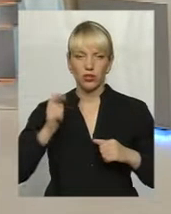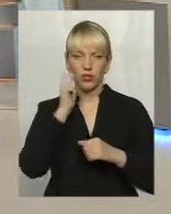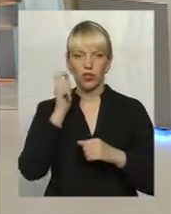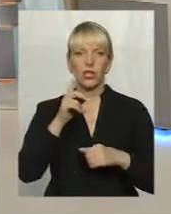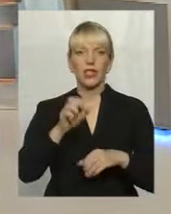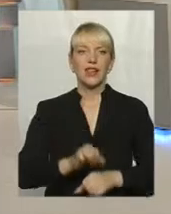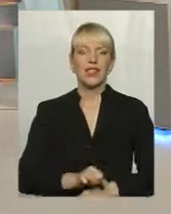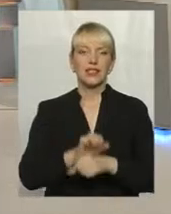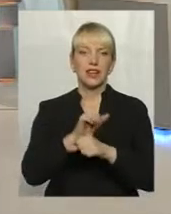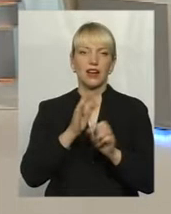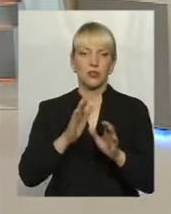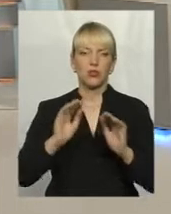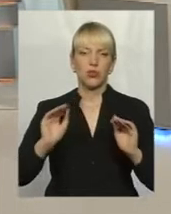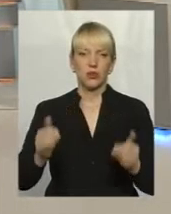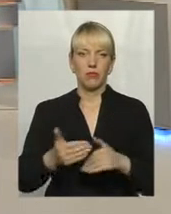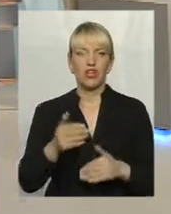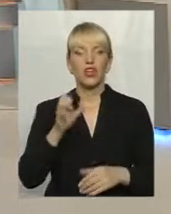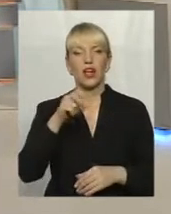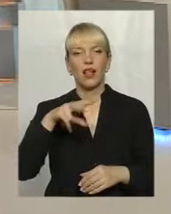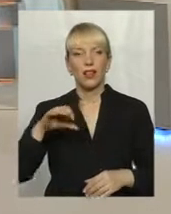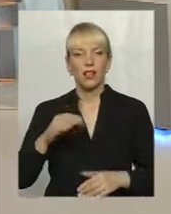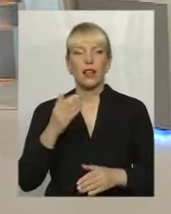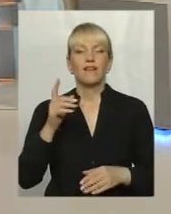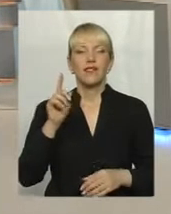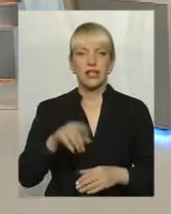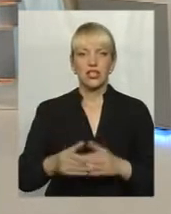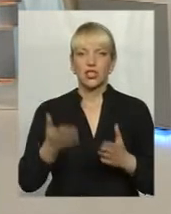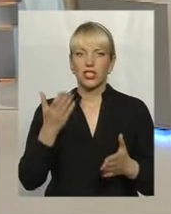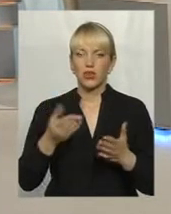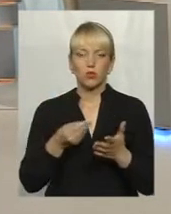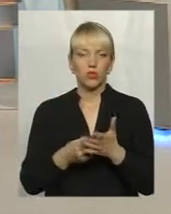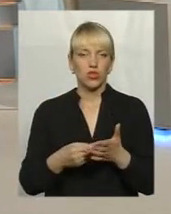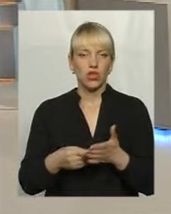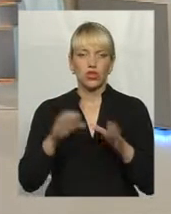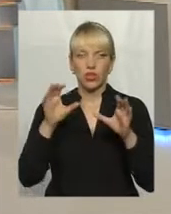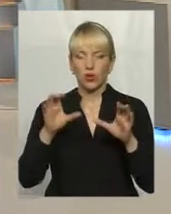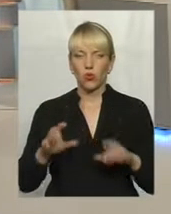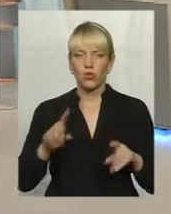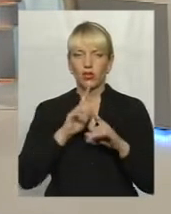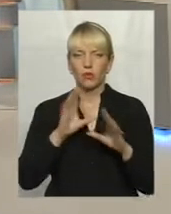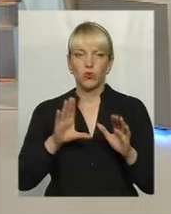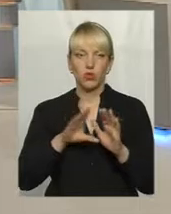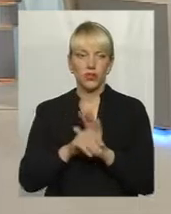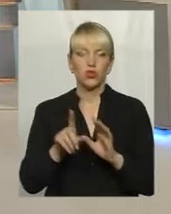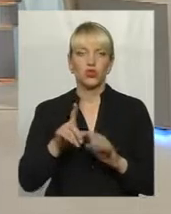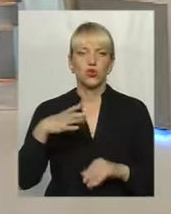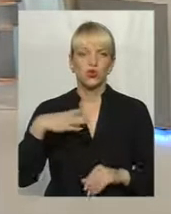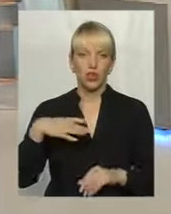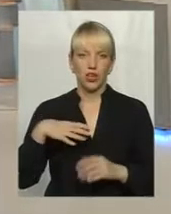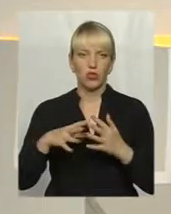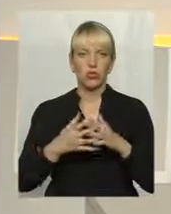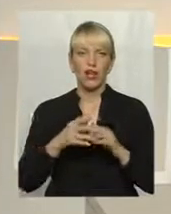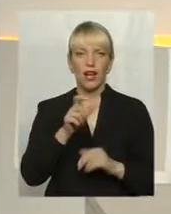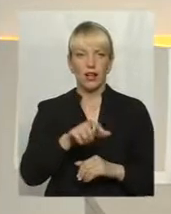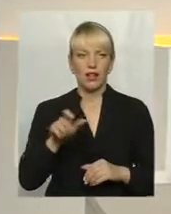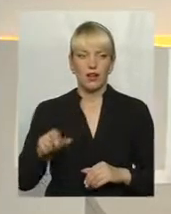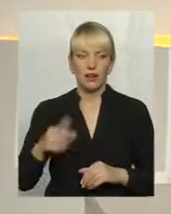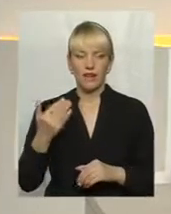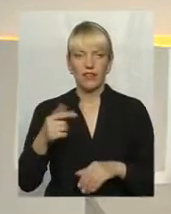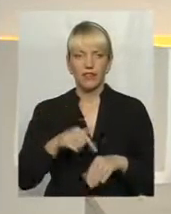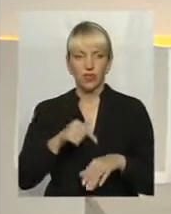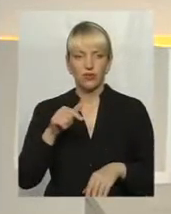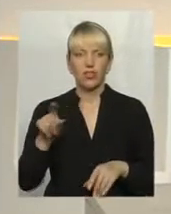але все ж таки, якщо до бюджетного кодексу не буде внесено того, що очікують аграрії, ви вже